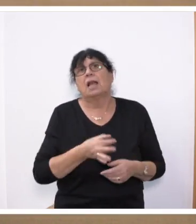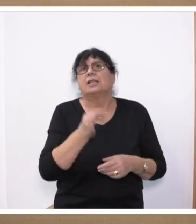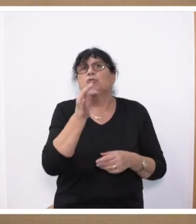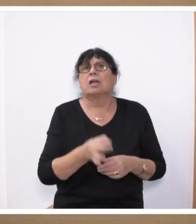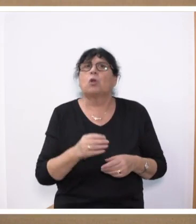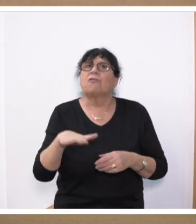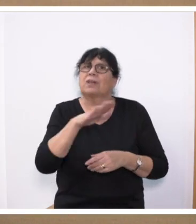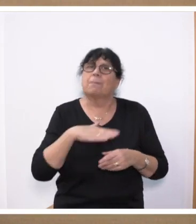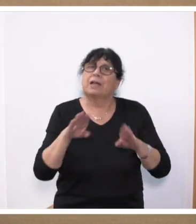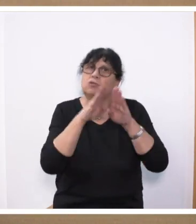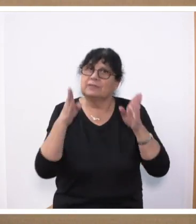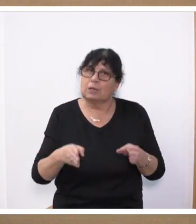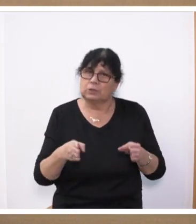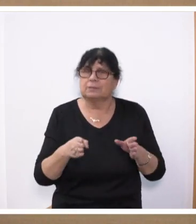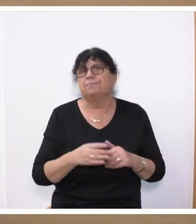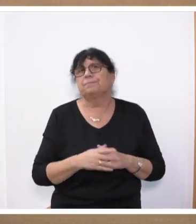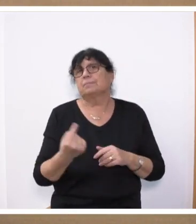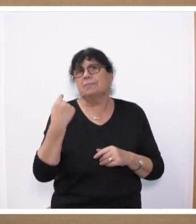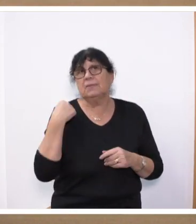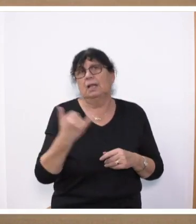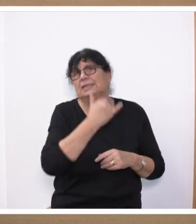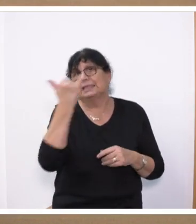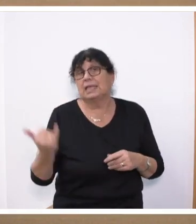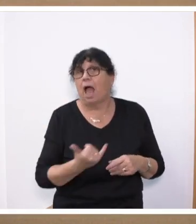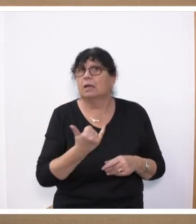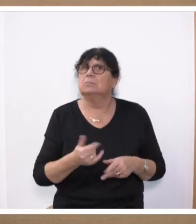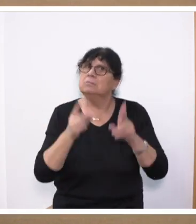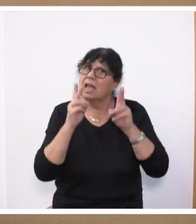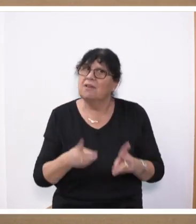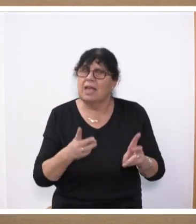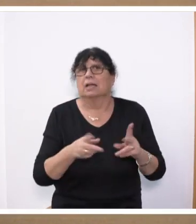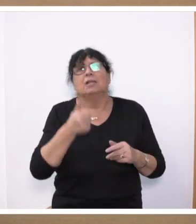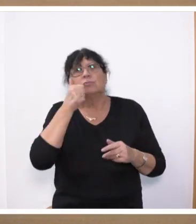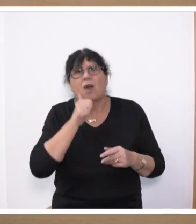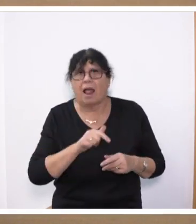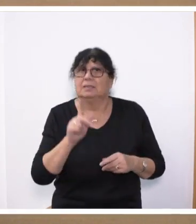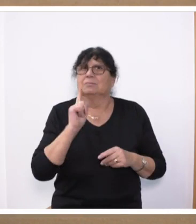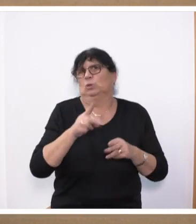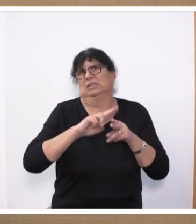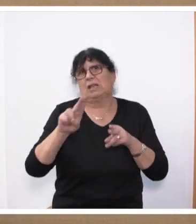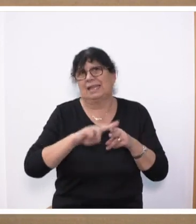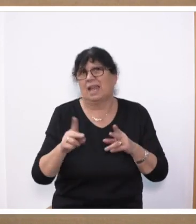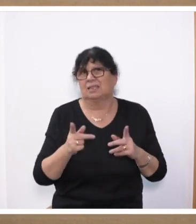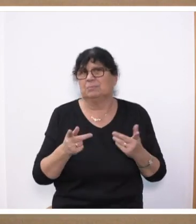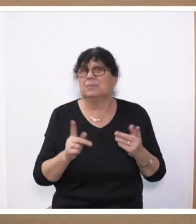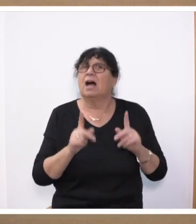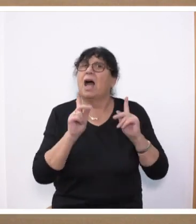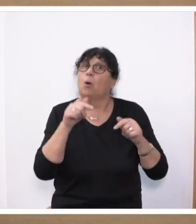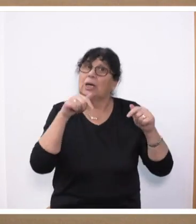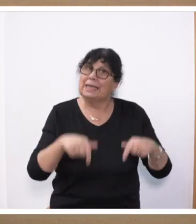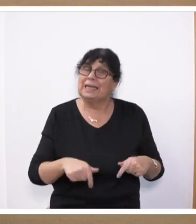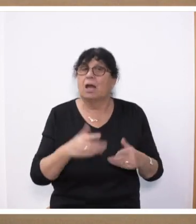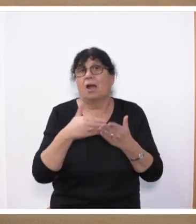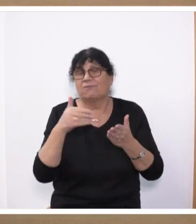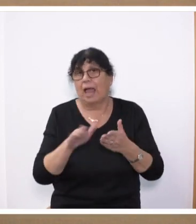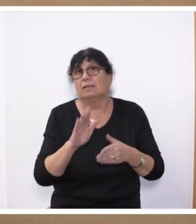Dorfgemeinschaftshaus ist in den letzten Jahren wirklich in die Jahre gekommen und muss auch dringend saniert werden. Und deshalb werden wir auch hier